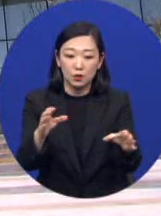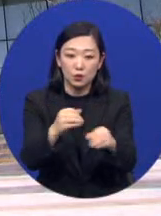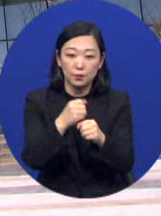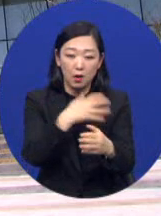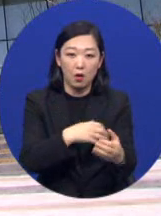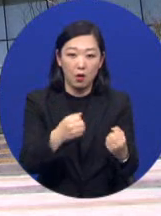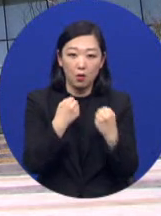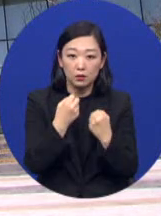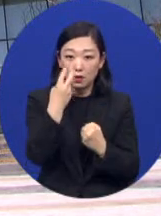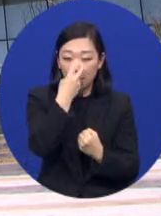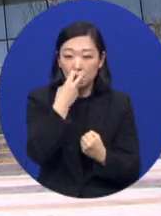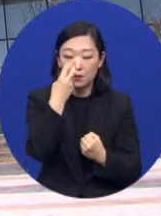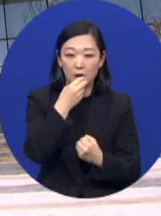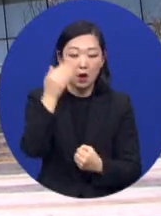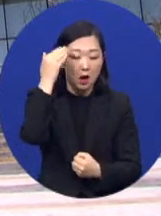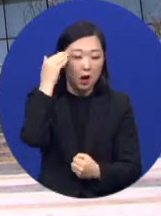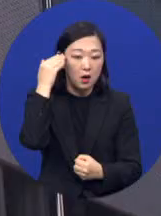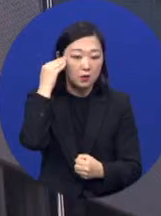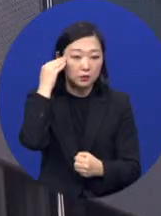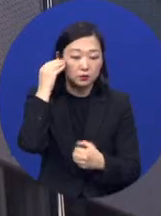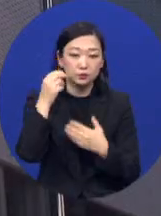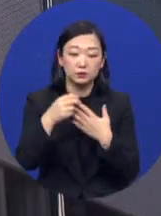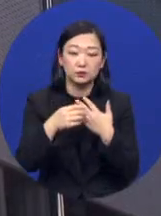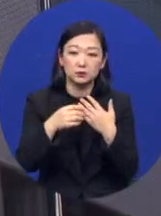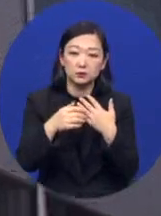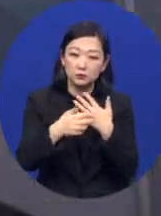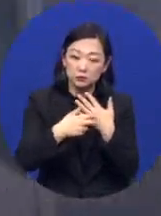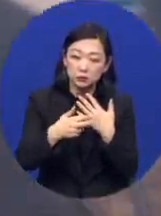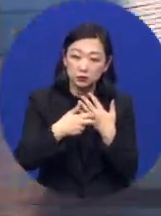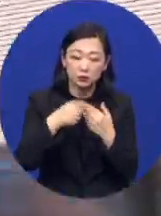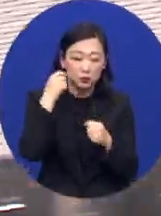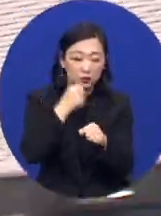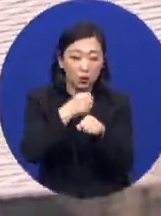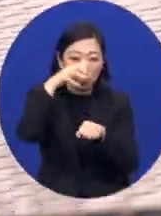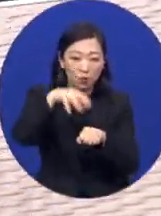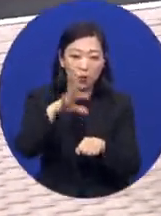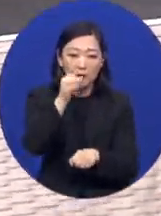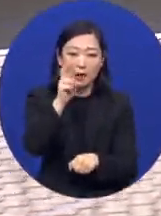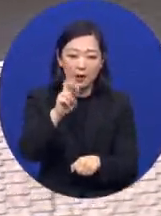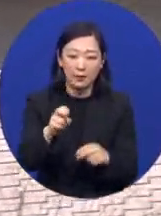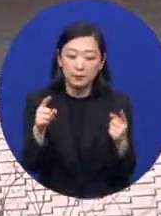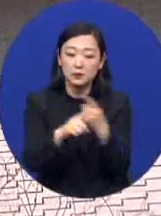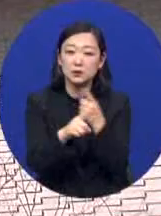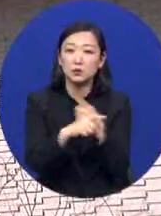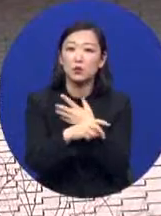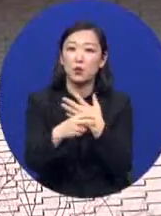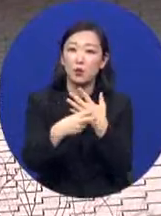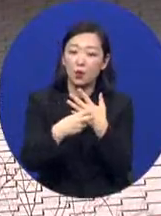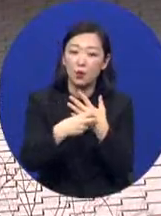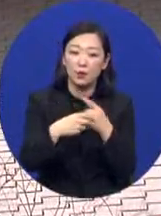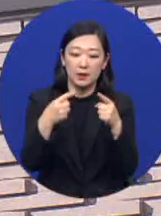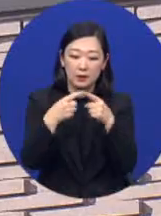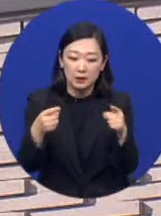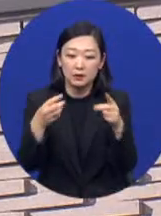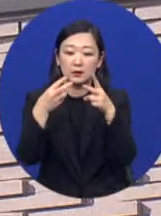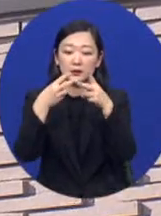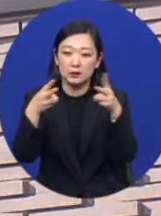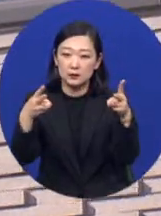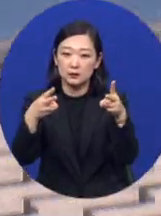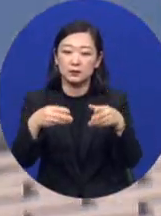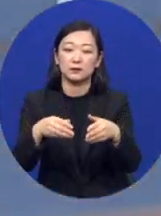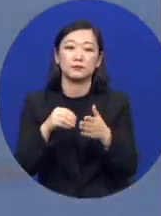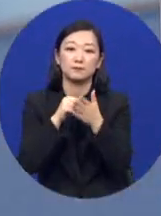종합건강검진기관인 한국의학연구원 kmi와 암치료 병원 등 의원급 2곳이 1층과 2층에